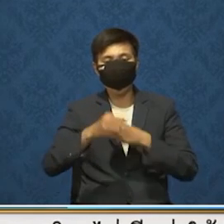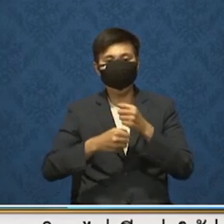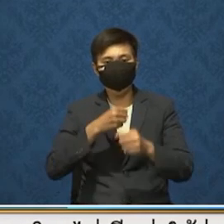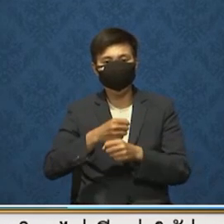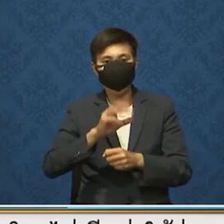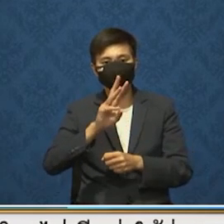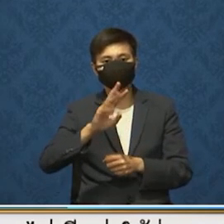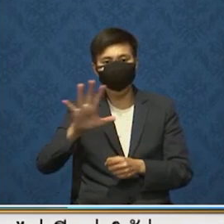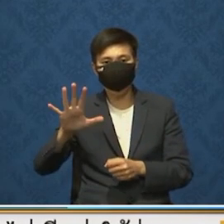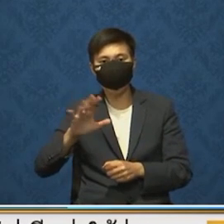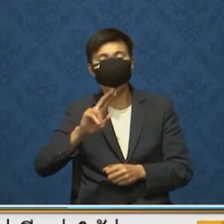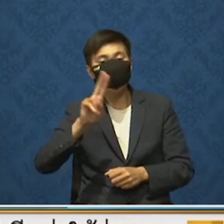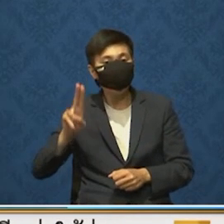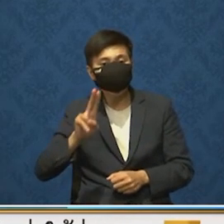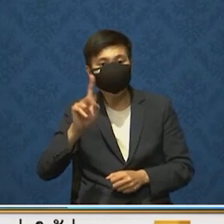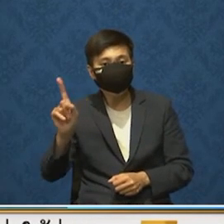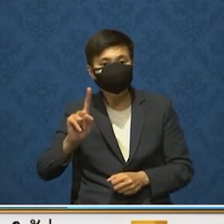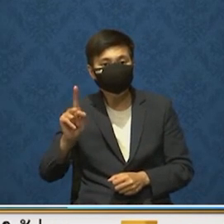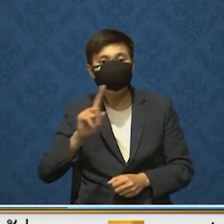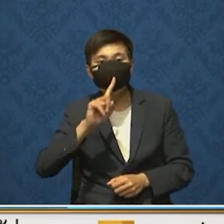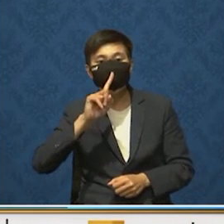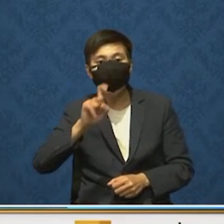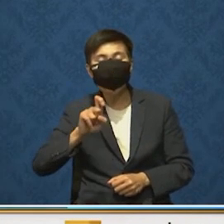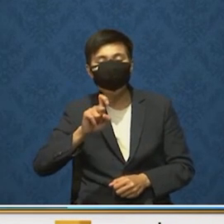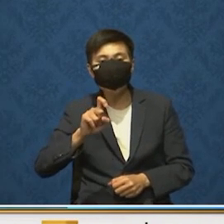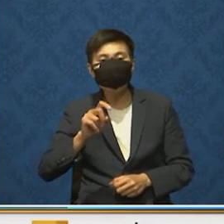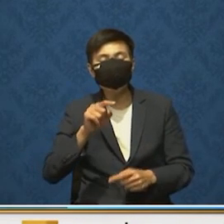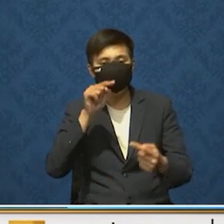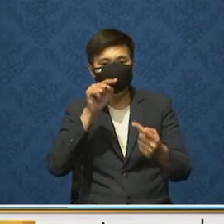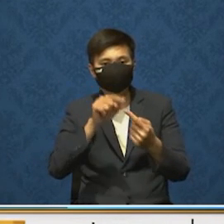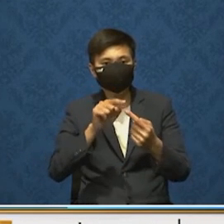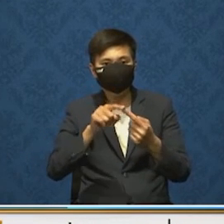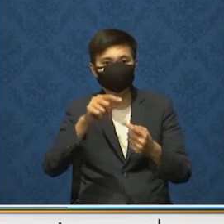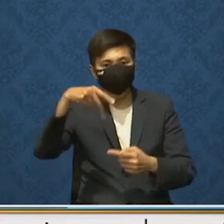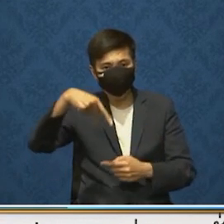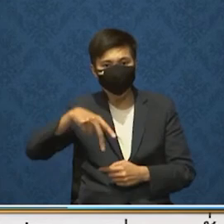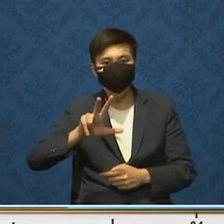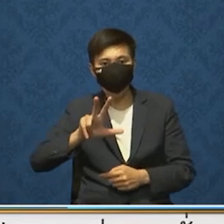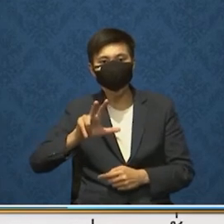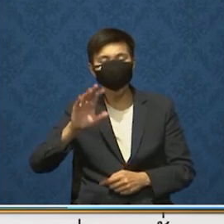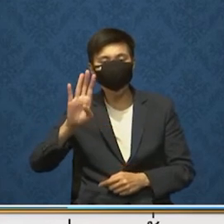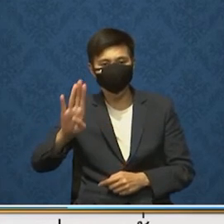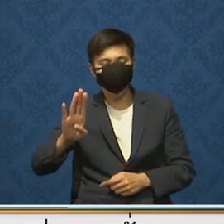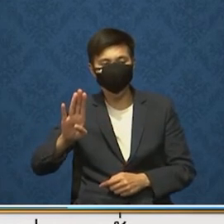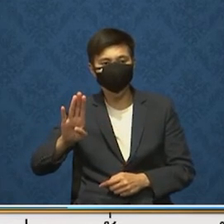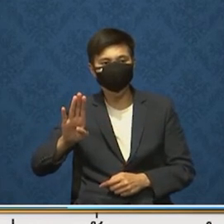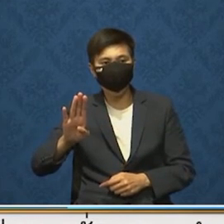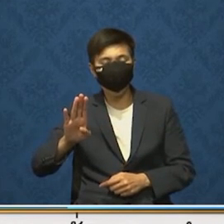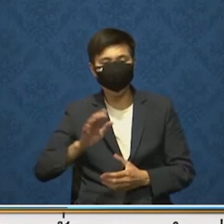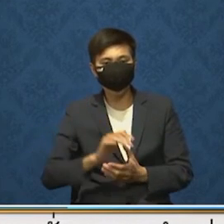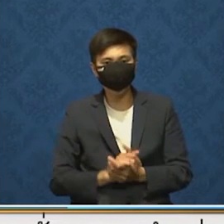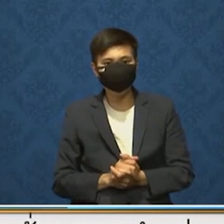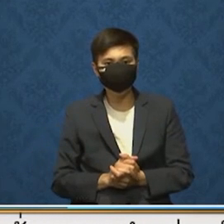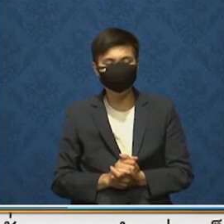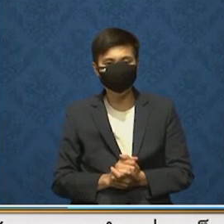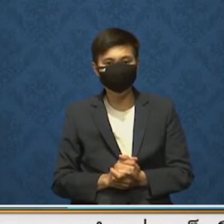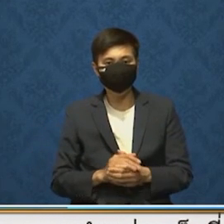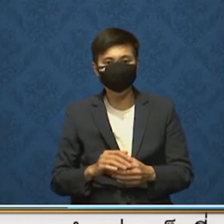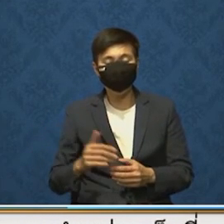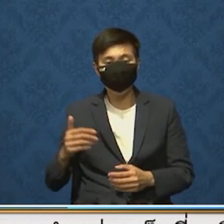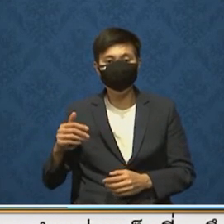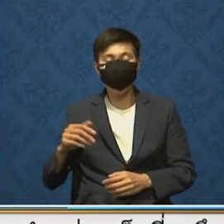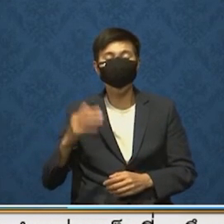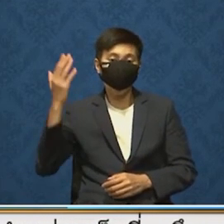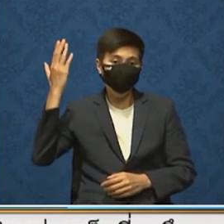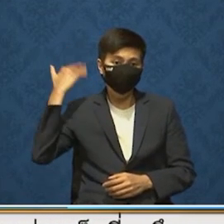เอาไปใช้ที่ไหนละท่านพอบอร์พอบอรทลอเมอไม่กี่วนมานี้ประมาณลูร้ำนานฟ้